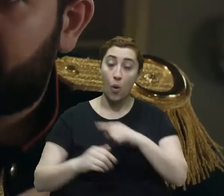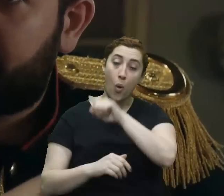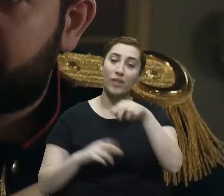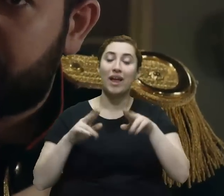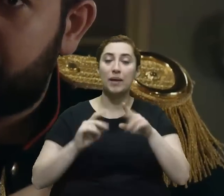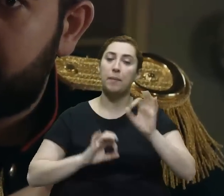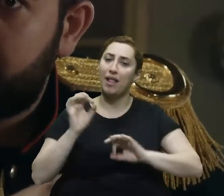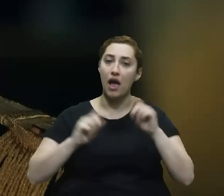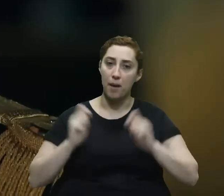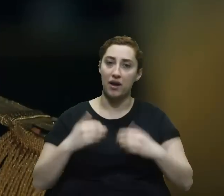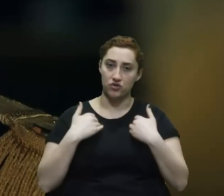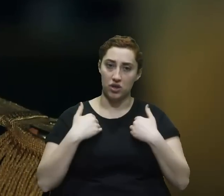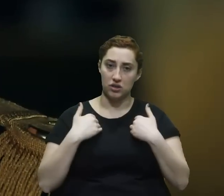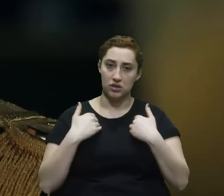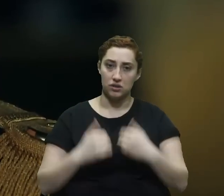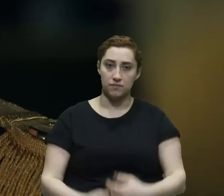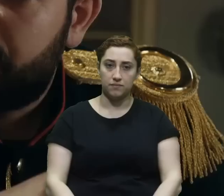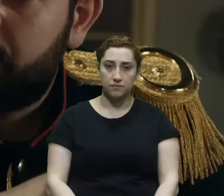onlar gibi hareket edeceğiz.